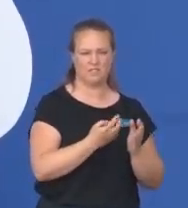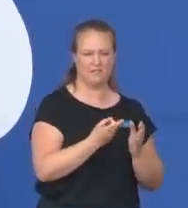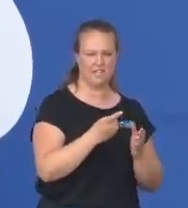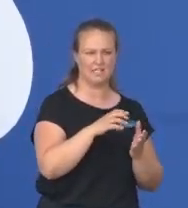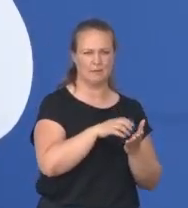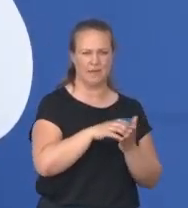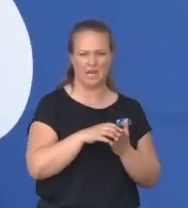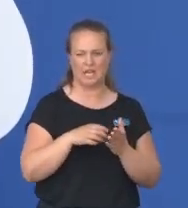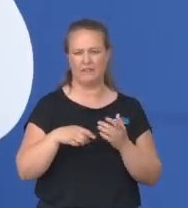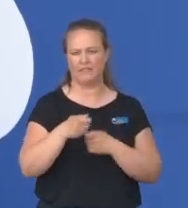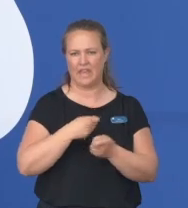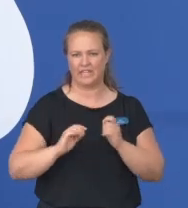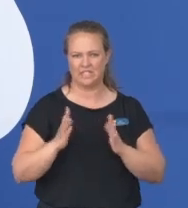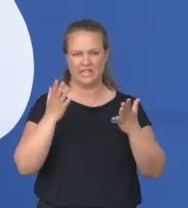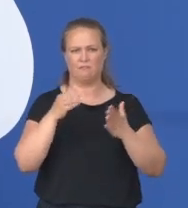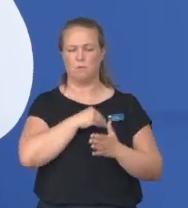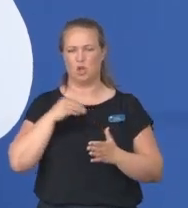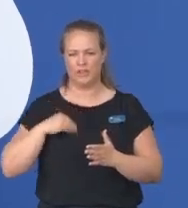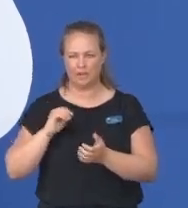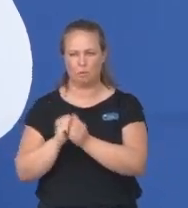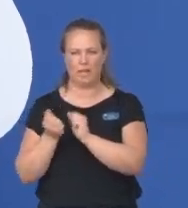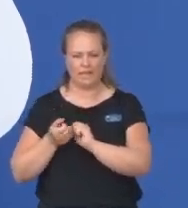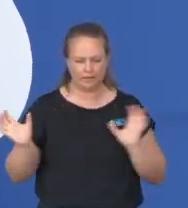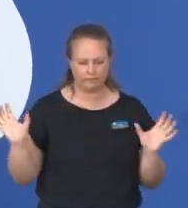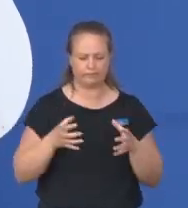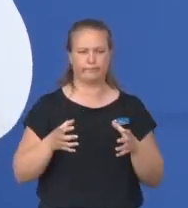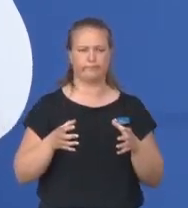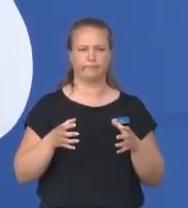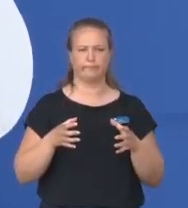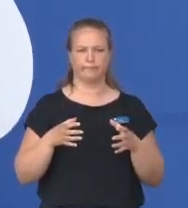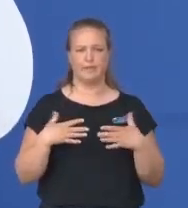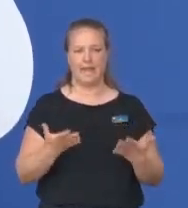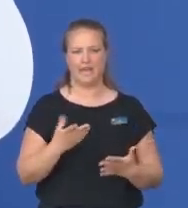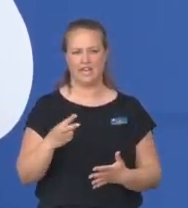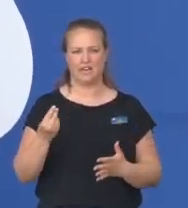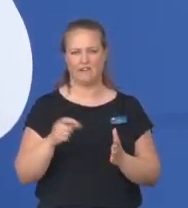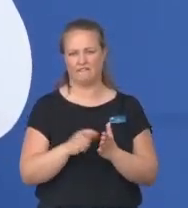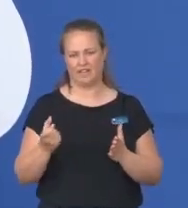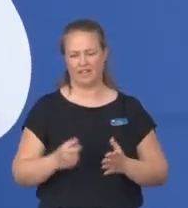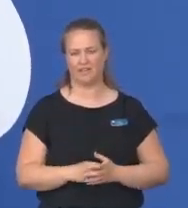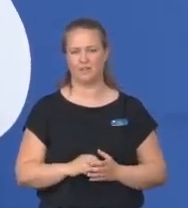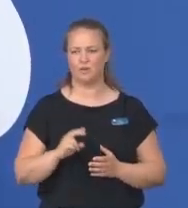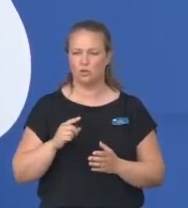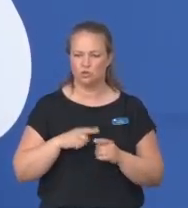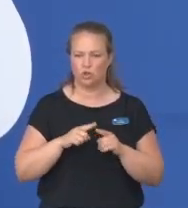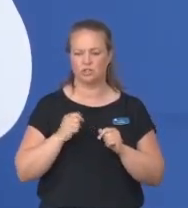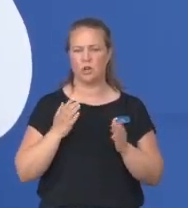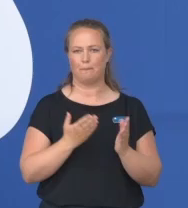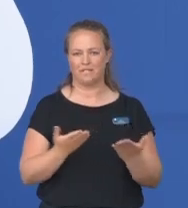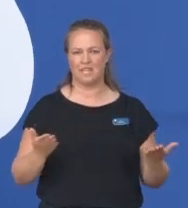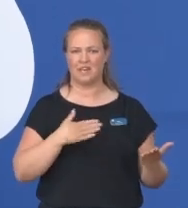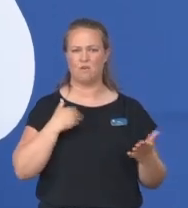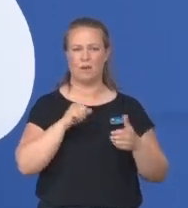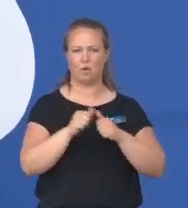näringslivet, myndigheter, politiken. Det är det som möjliggör hela Järveckan. Och upp och sen snart ska vi få presentera våra